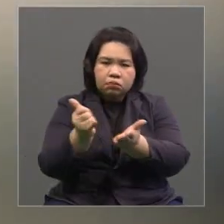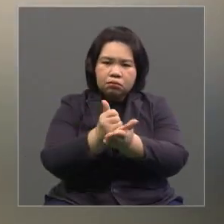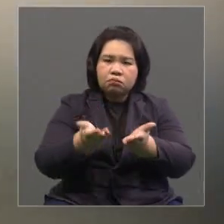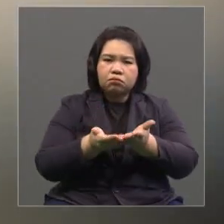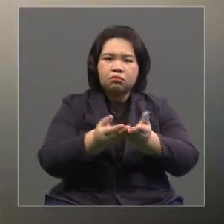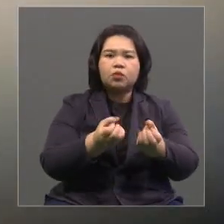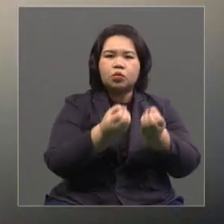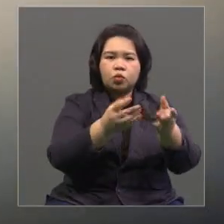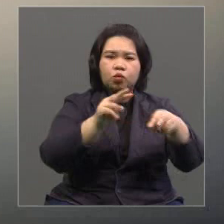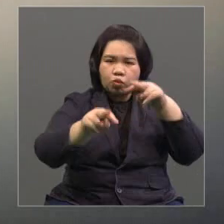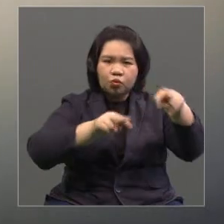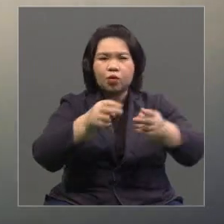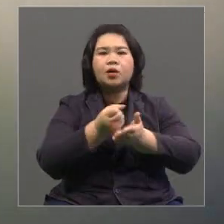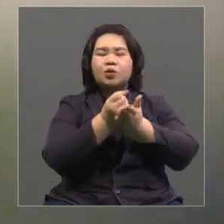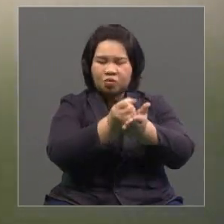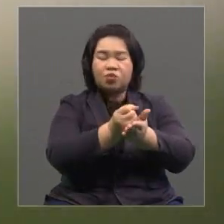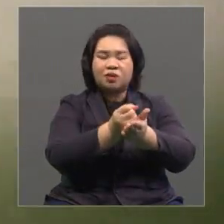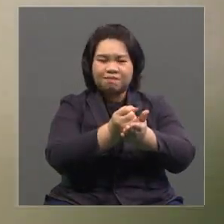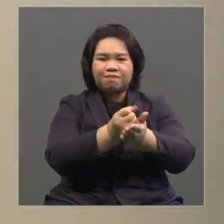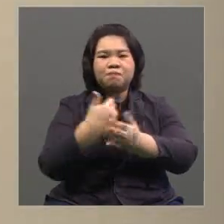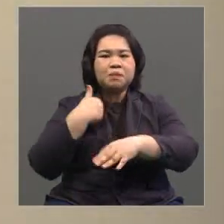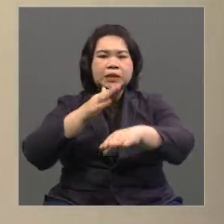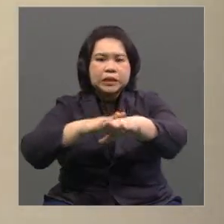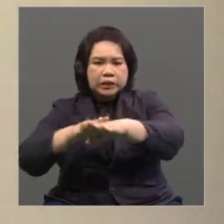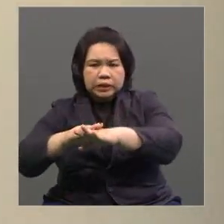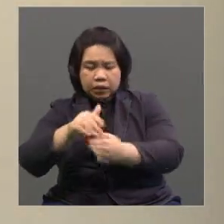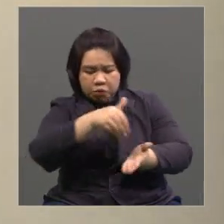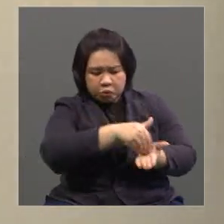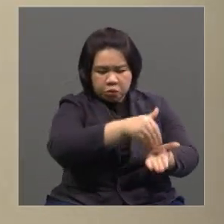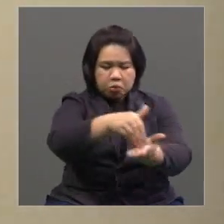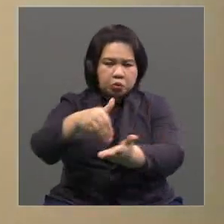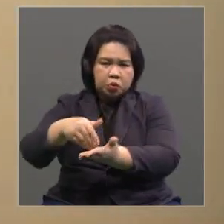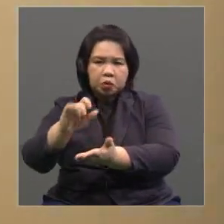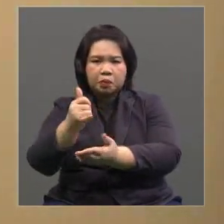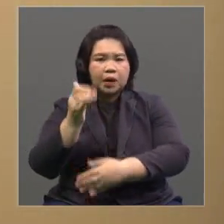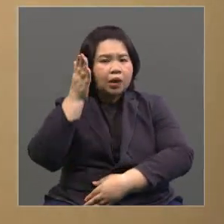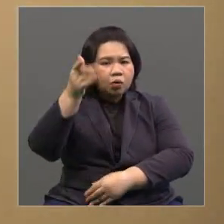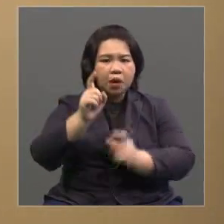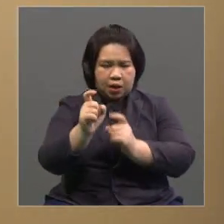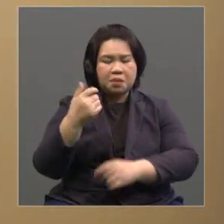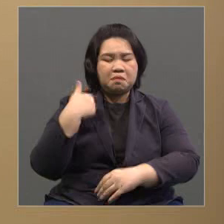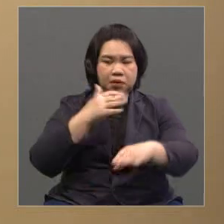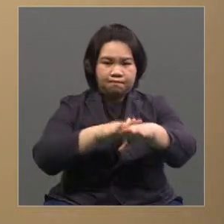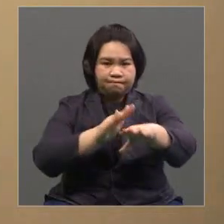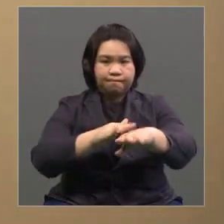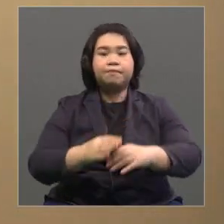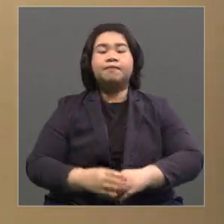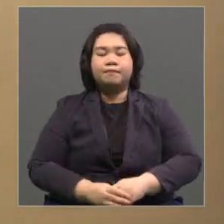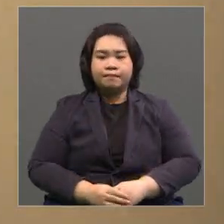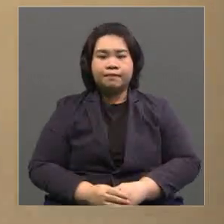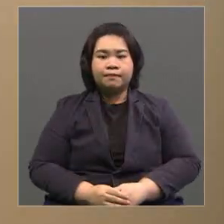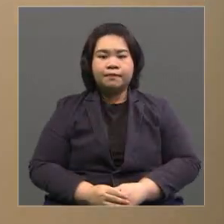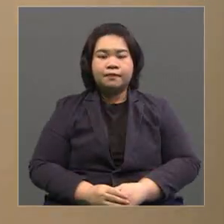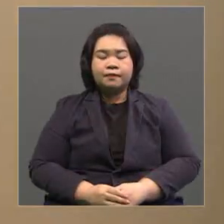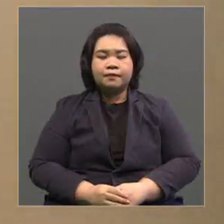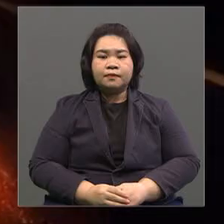างๆเพื่อดูแลความปลอดภัยพร้อมกับแจ้งเตือนจุดเสี่ยงที่อาจจะเกิดอันตรายกับพี่น้องประชาชนด้วยนะคะนอกจาก